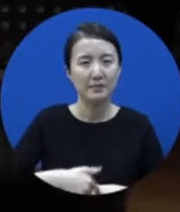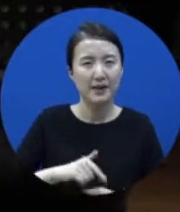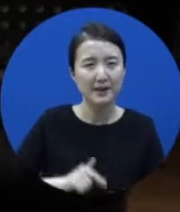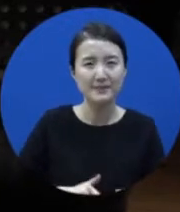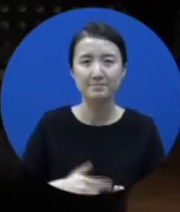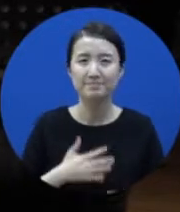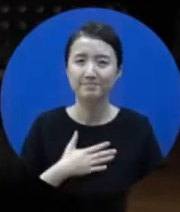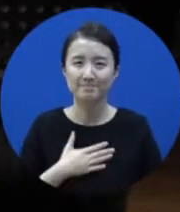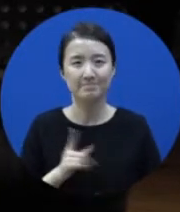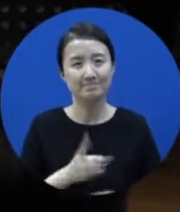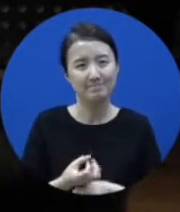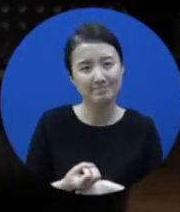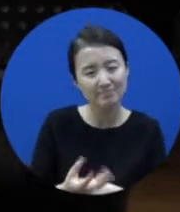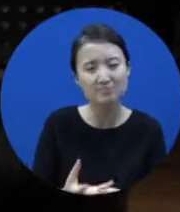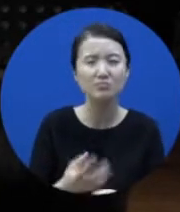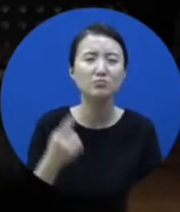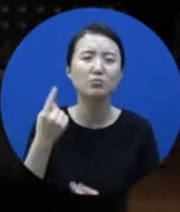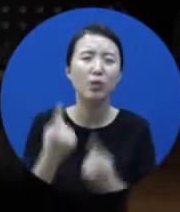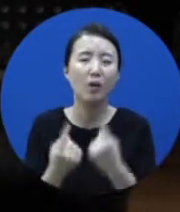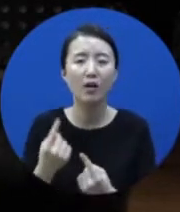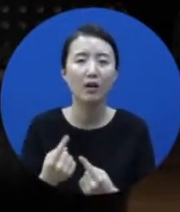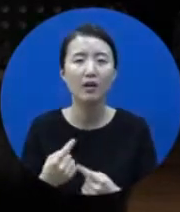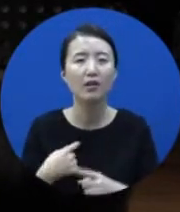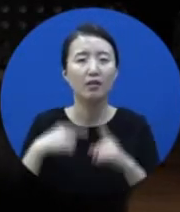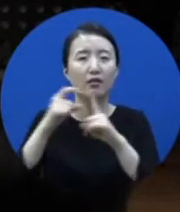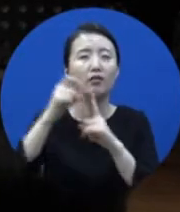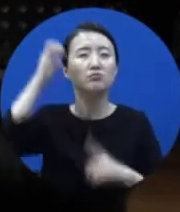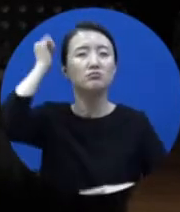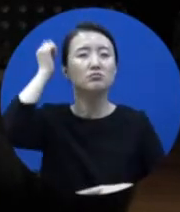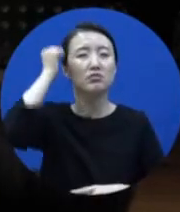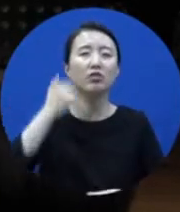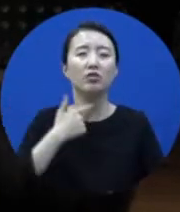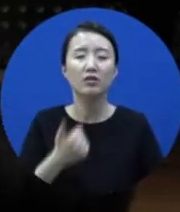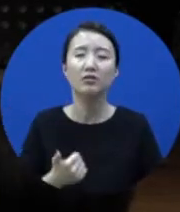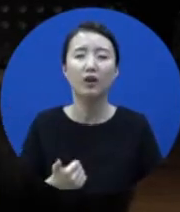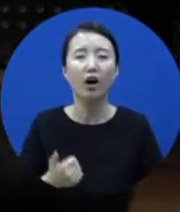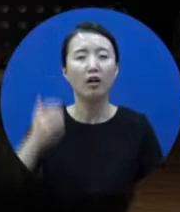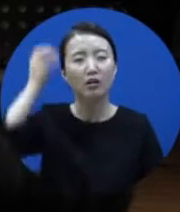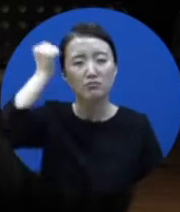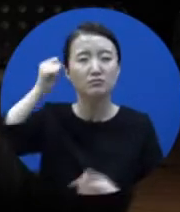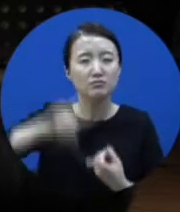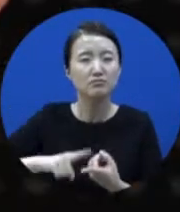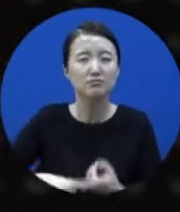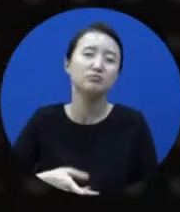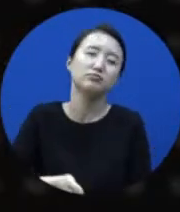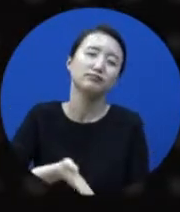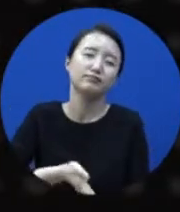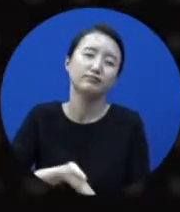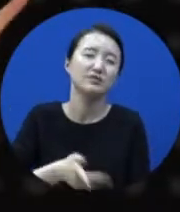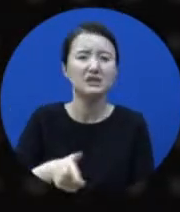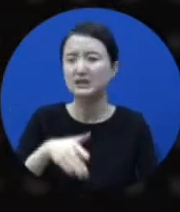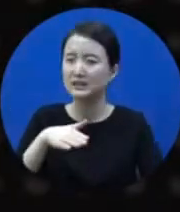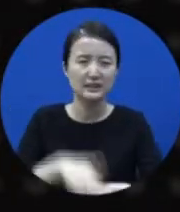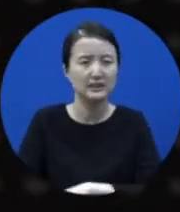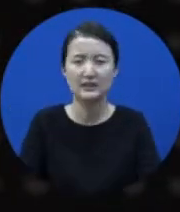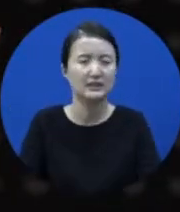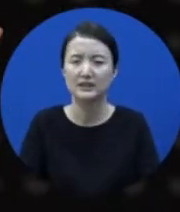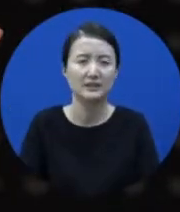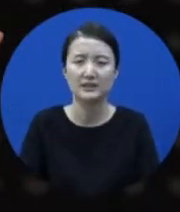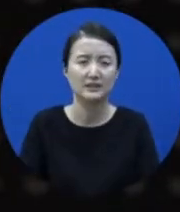외워서 이렇게 하늘을 보고 막 외우고 들어간단 말이에요. 이제 암송대회 할 자리는